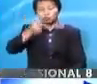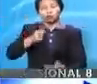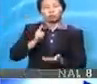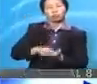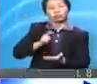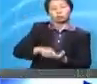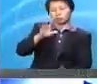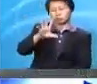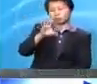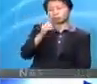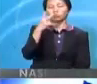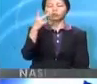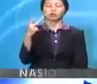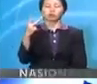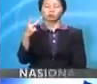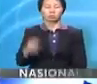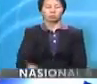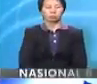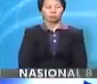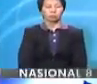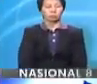sebanyak RM50,000.